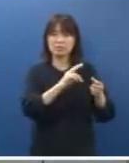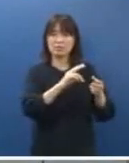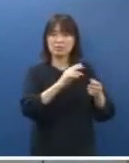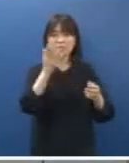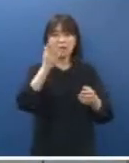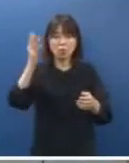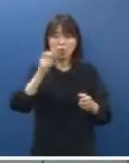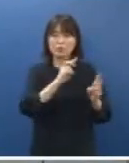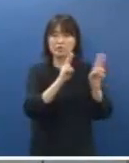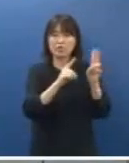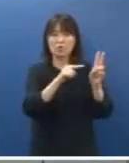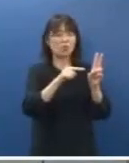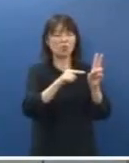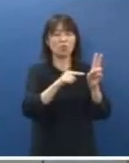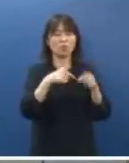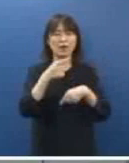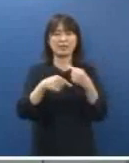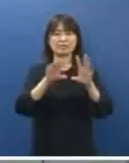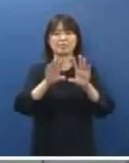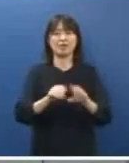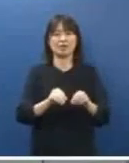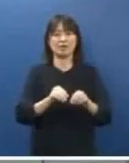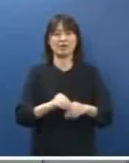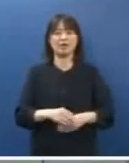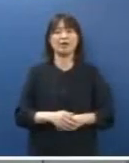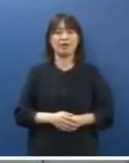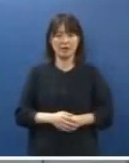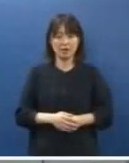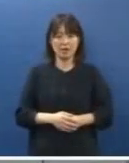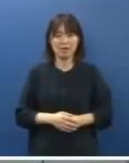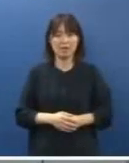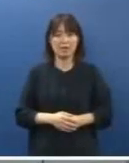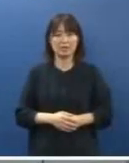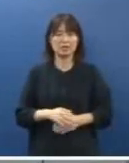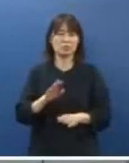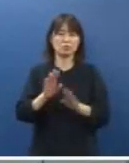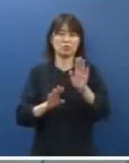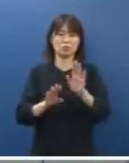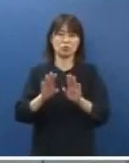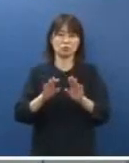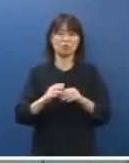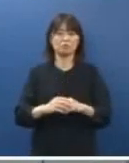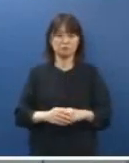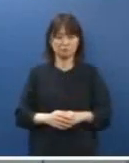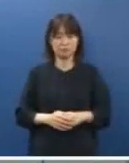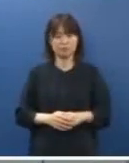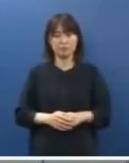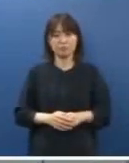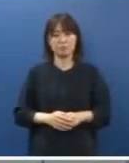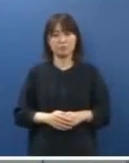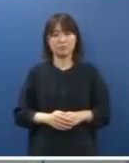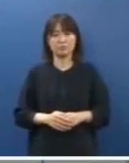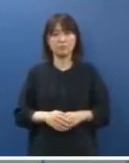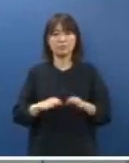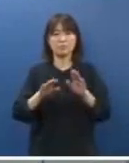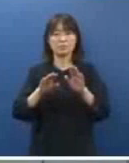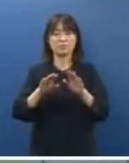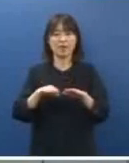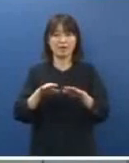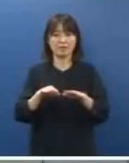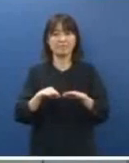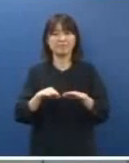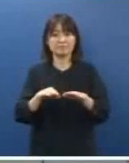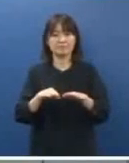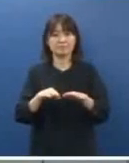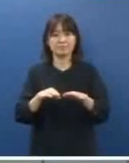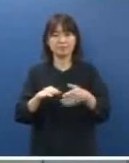ともありまして、今まあ、かなりまた混沌とした状況に、なりつつあるわけでありますが、まあ、今鋭意、その